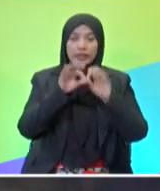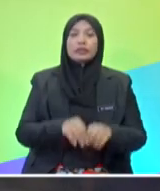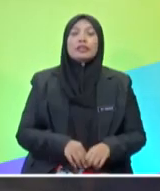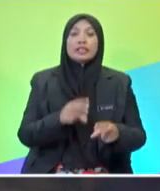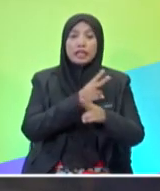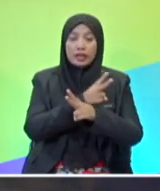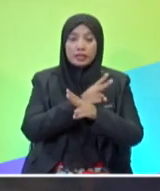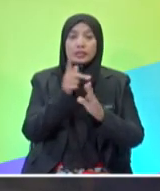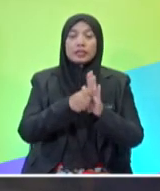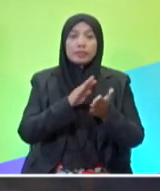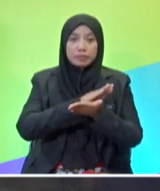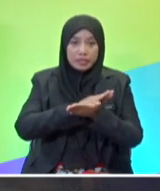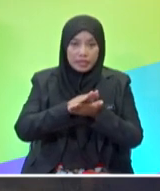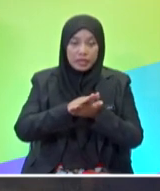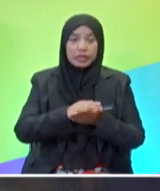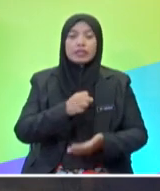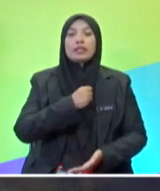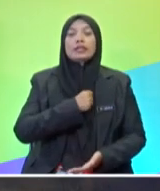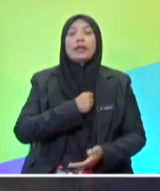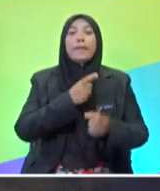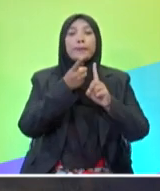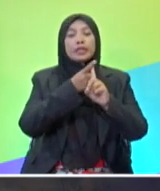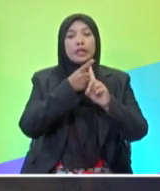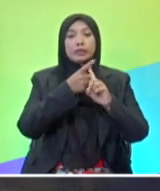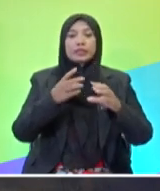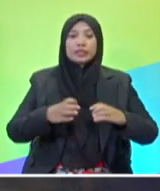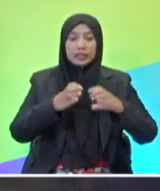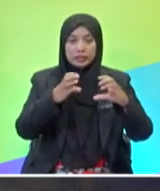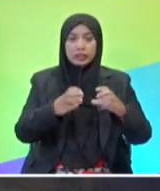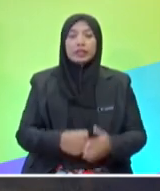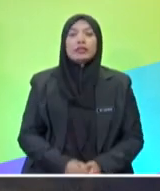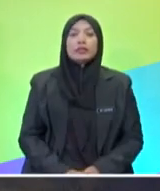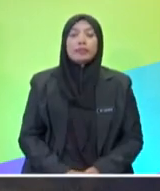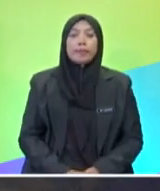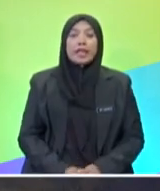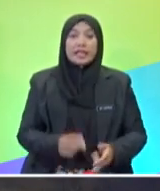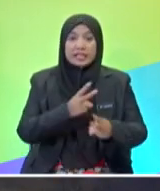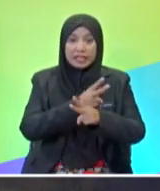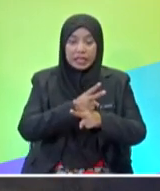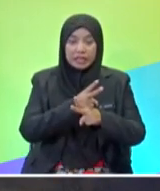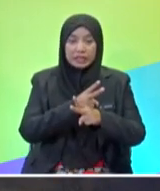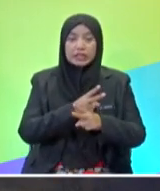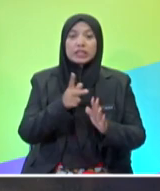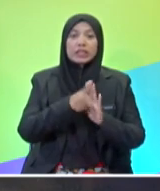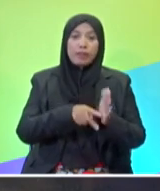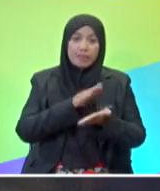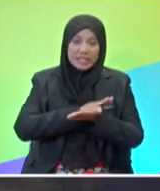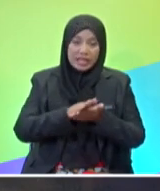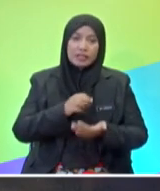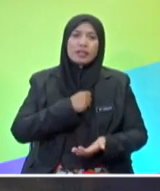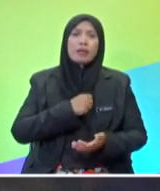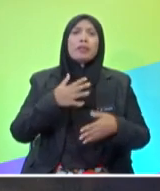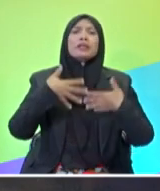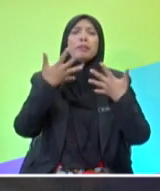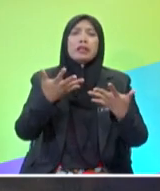Baiklah, pertama sekali Ustazah nak bagi tahu cara-cara menjaga kebersihan diri. Macam mana kita nak jaga kebersihan diri kita ni? Okey,